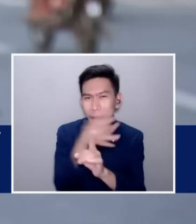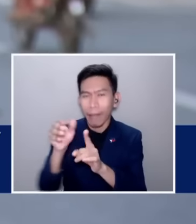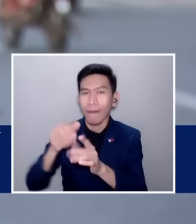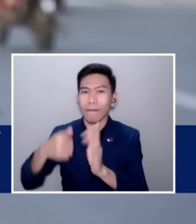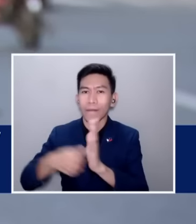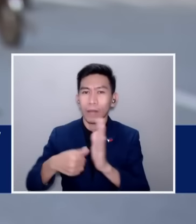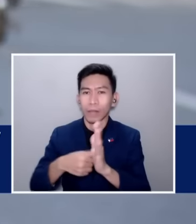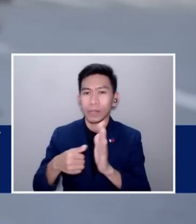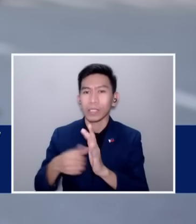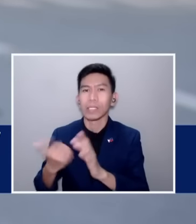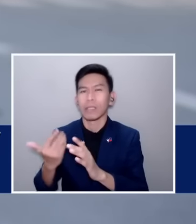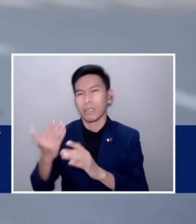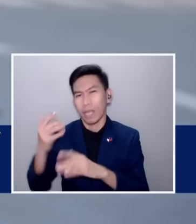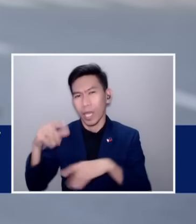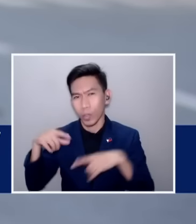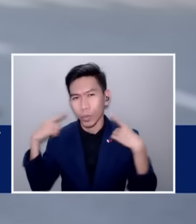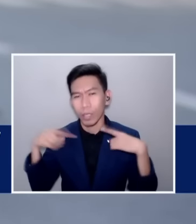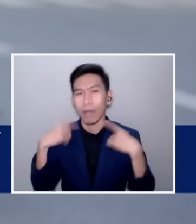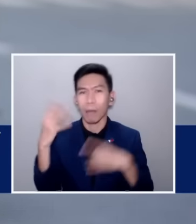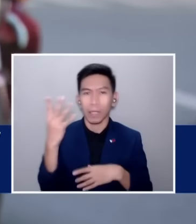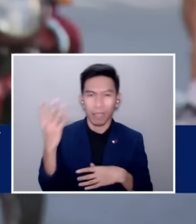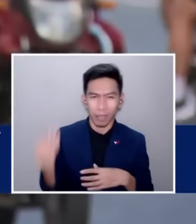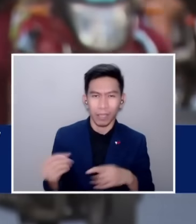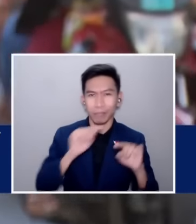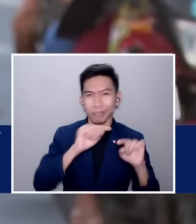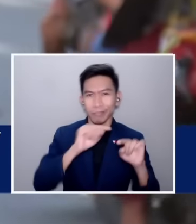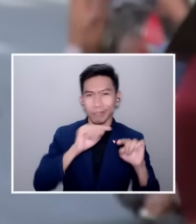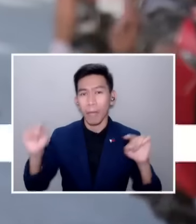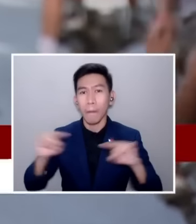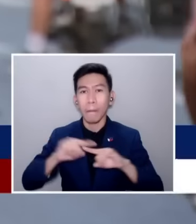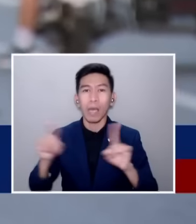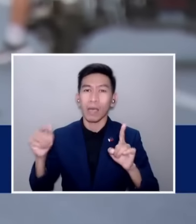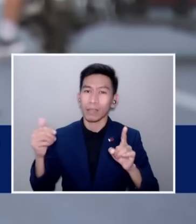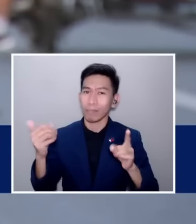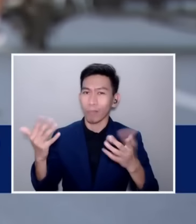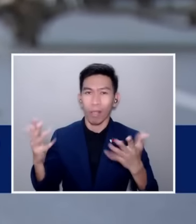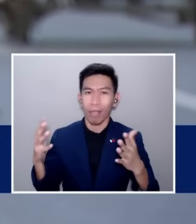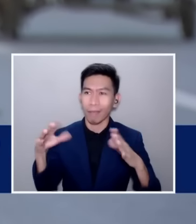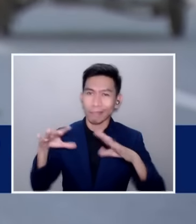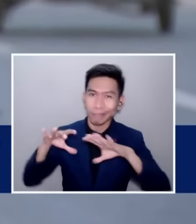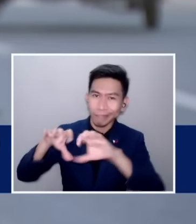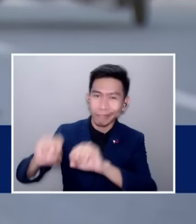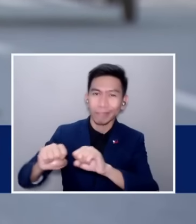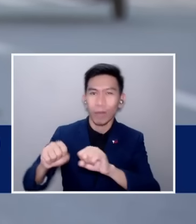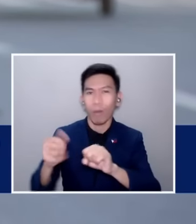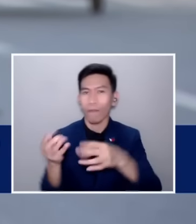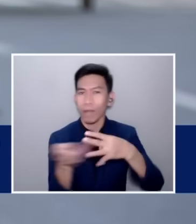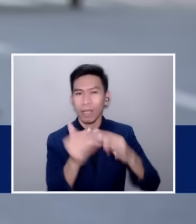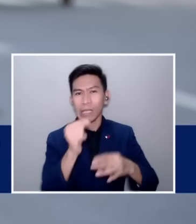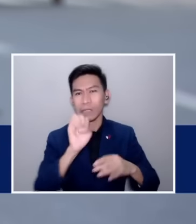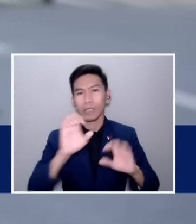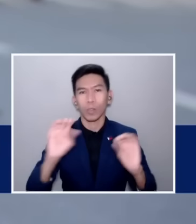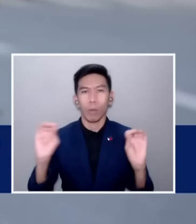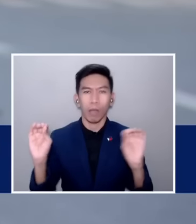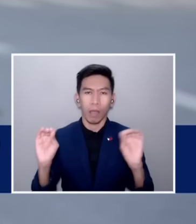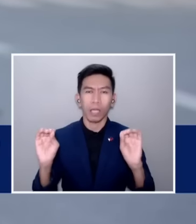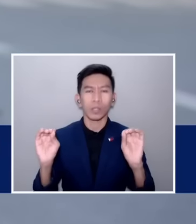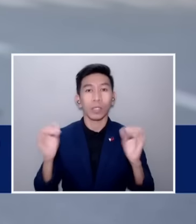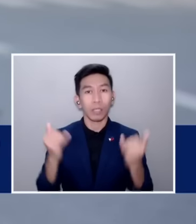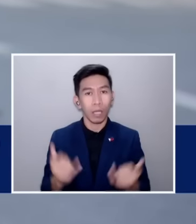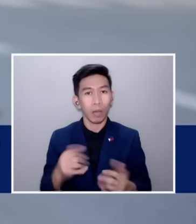Pero hindi lahat nagre-resulta sa pagkakaaresto o pagsasampa ng kaso. Kaya nakikiusap ang COMELEC sa mga nagre-reklamo na